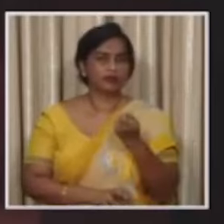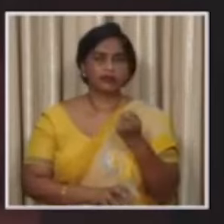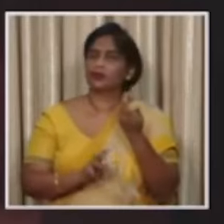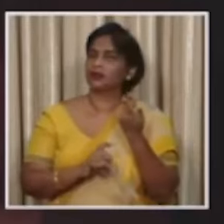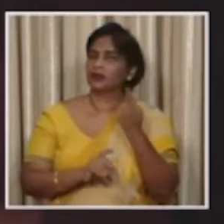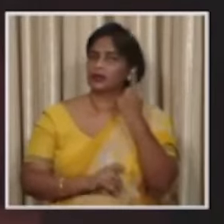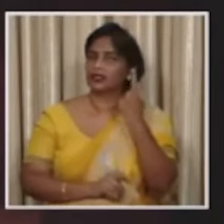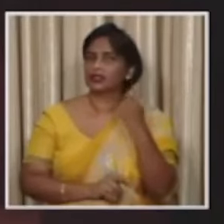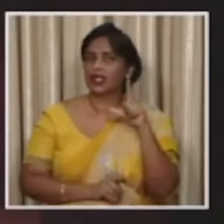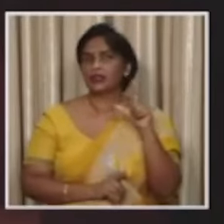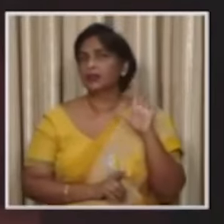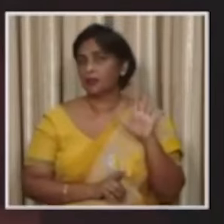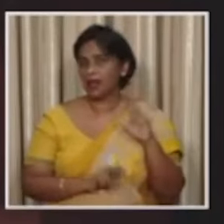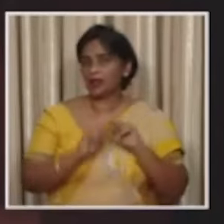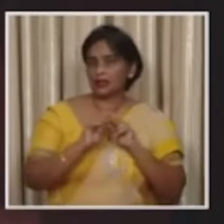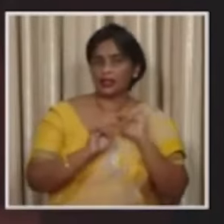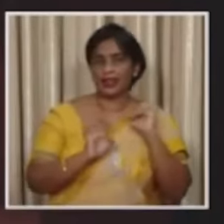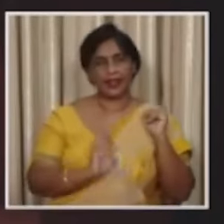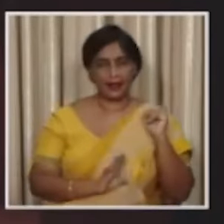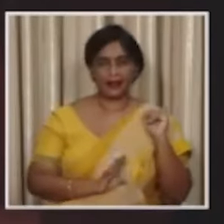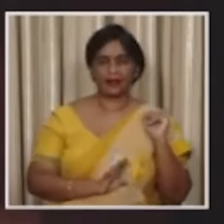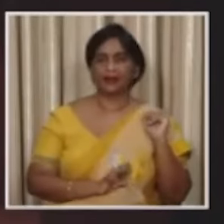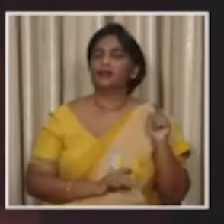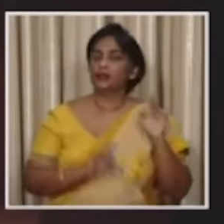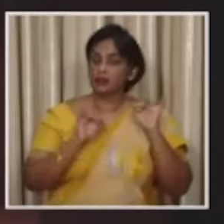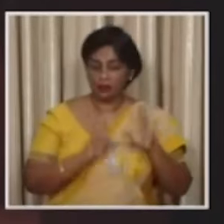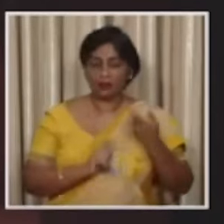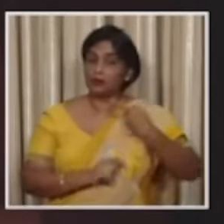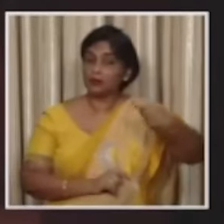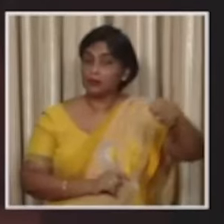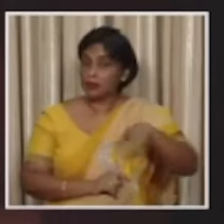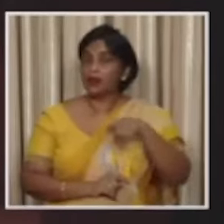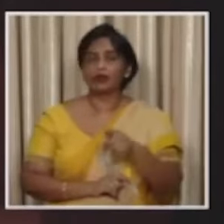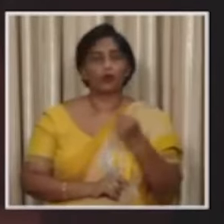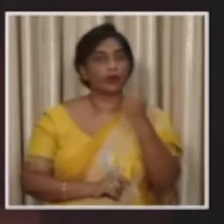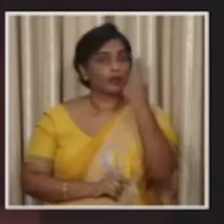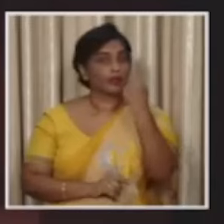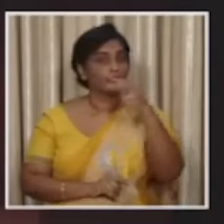රුපියල් 1,075,60කට. හැබැයි මිලදීගෙන තිබෙන්නේ රුපියල්